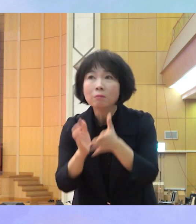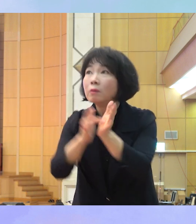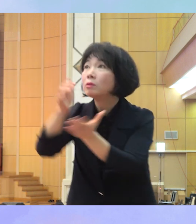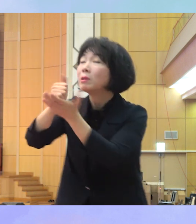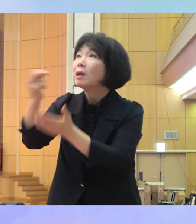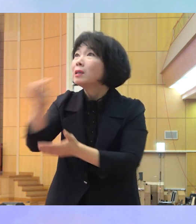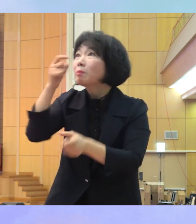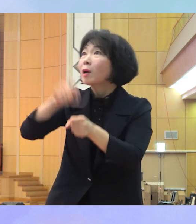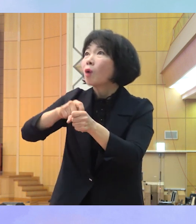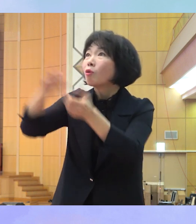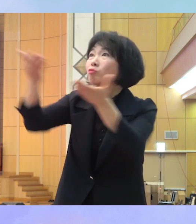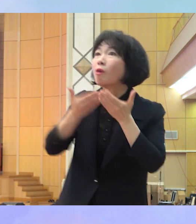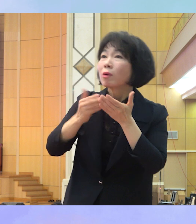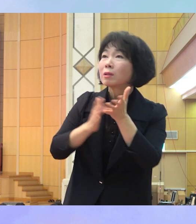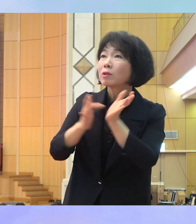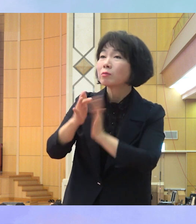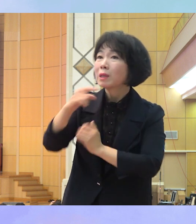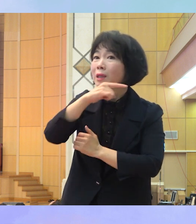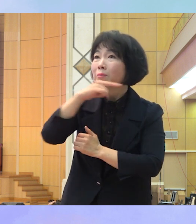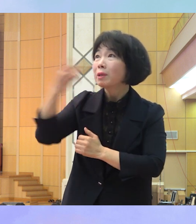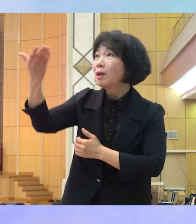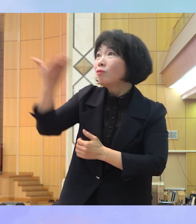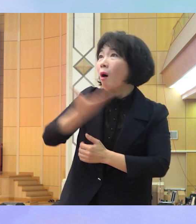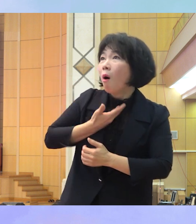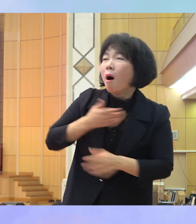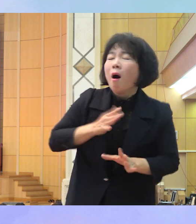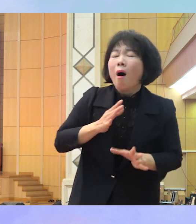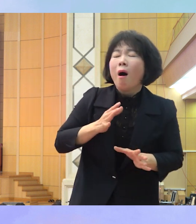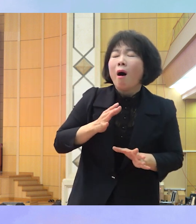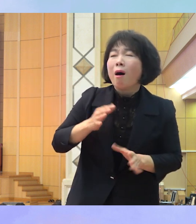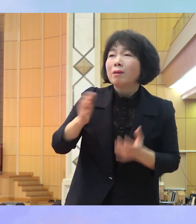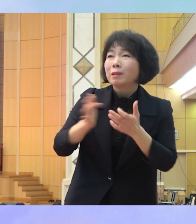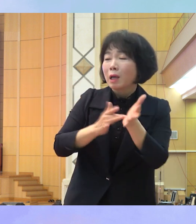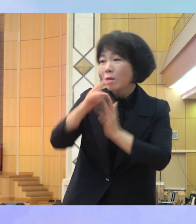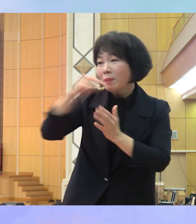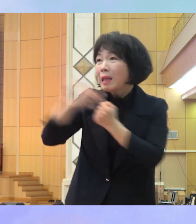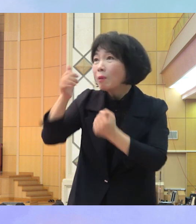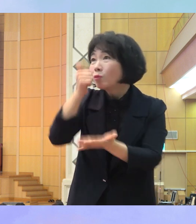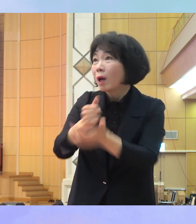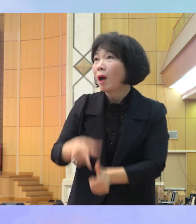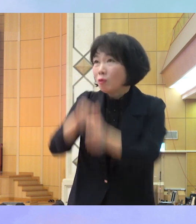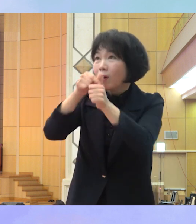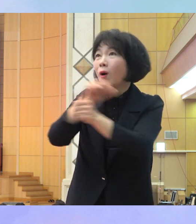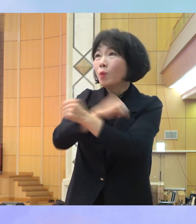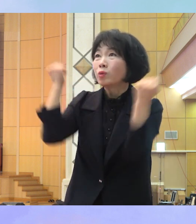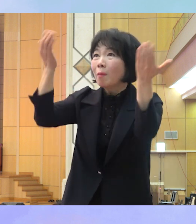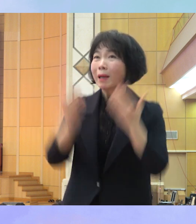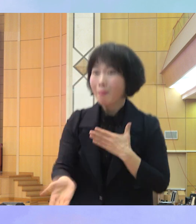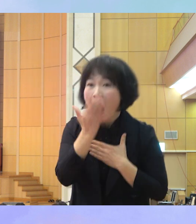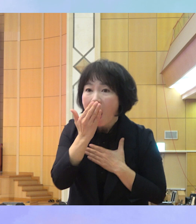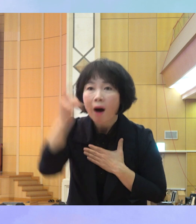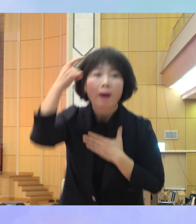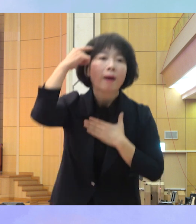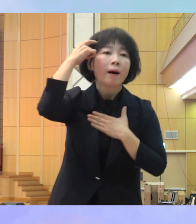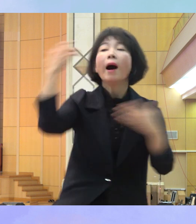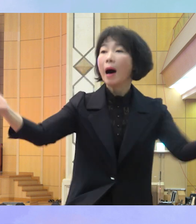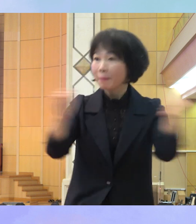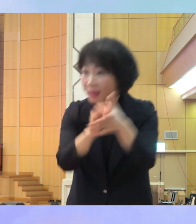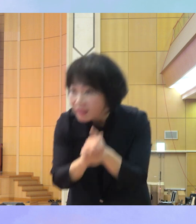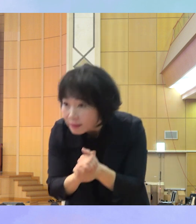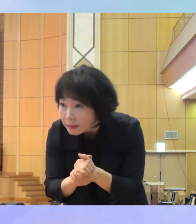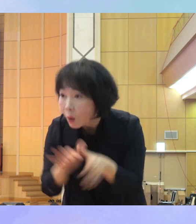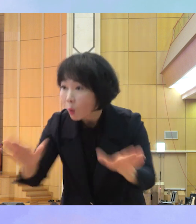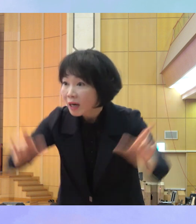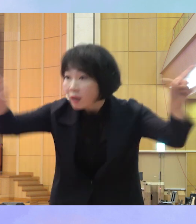주시기라고 이렇게 피를 다 흘리셨구나, 이런 얘기입니다. 그래서 오늘 나는 이제 예수님의